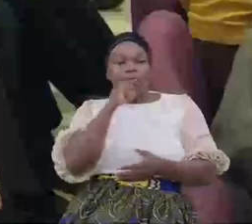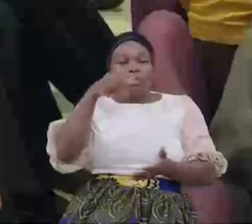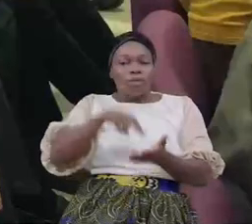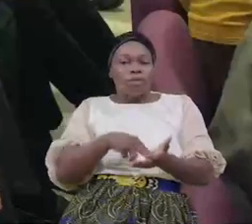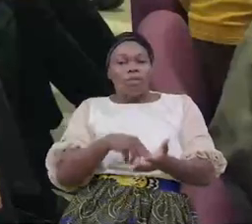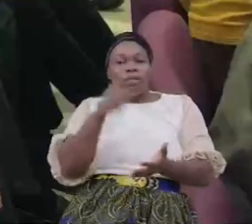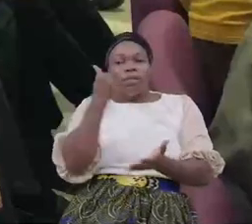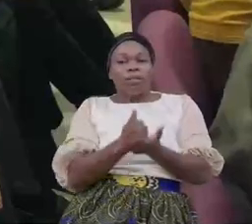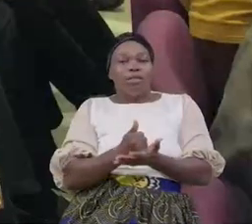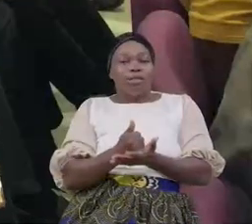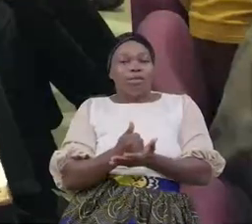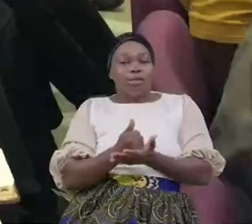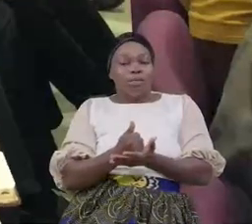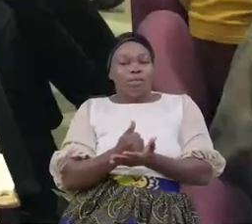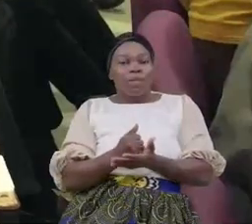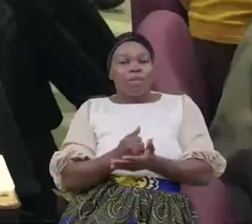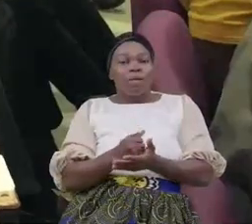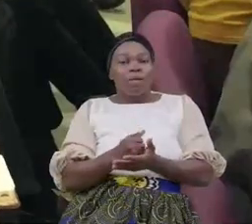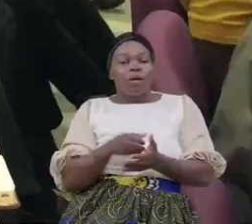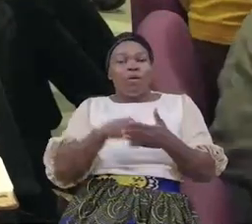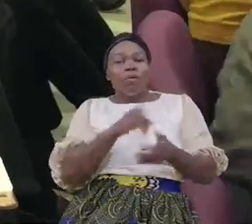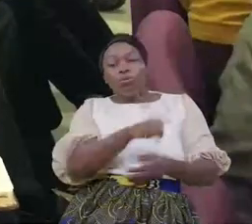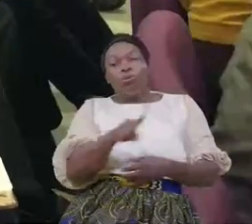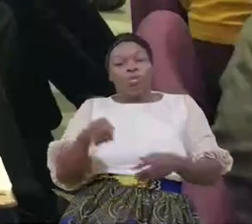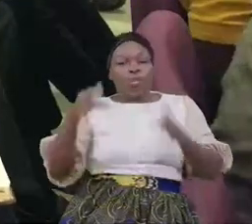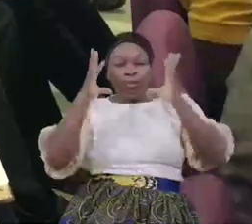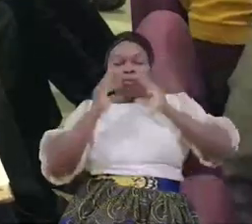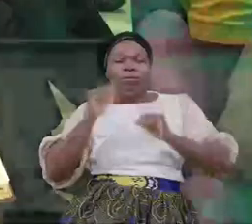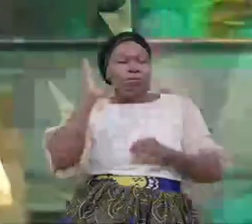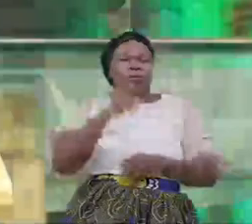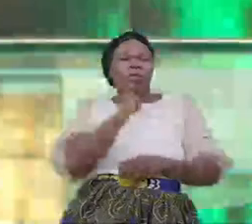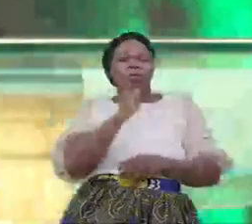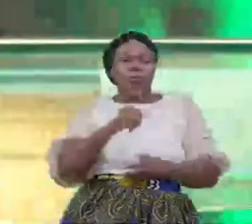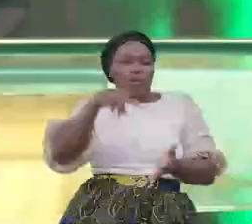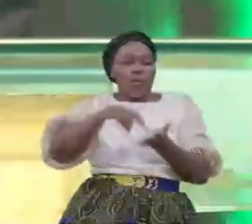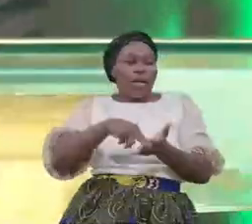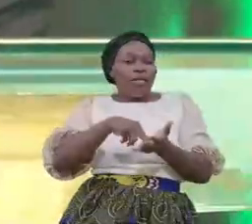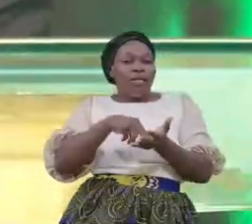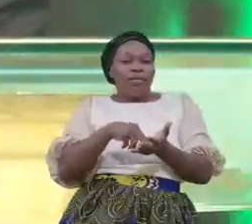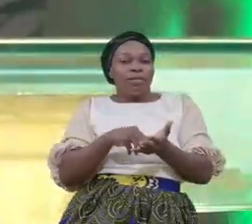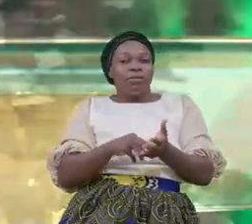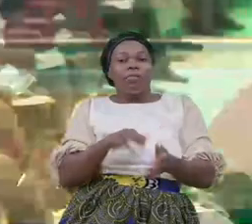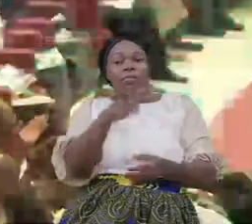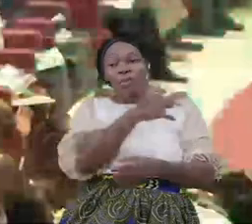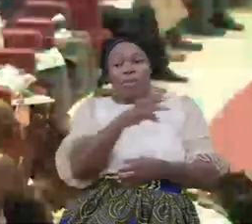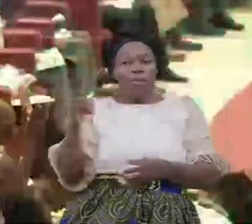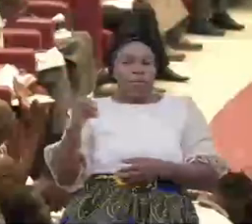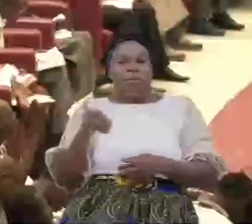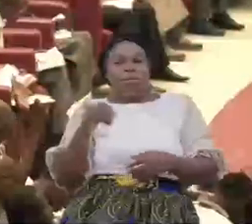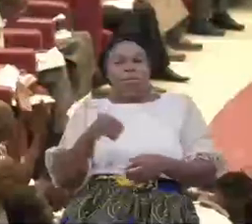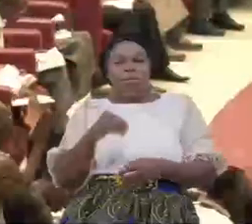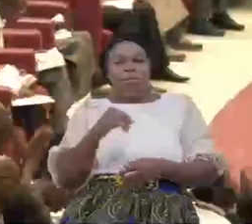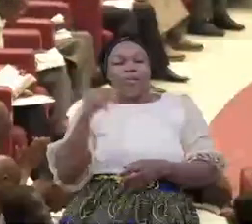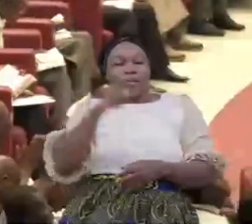pas. Tous ces complots, cela n'aura pas lieu. Ils vont le détruire, cela n'arrivera